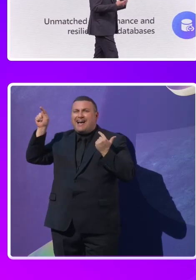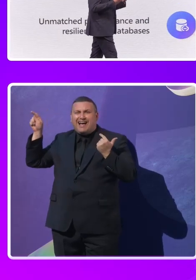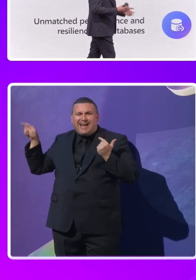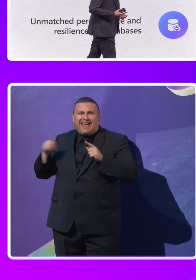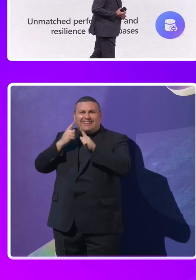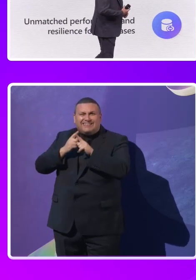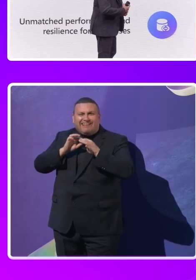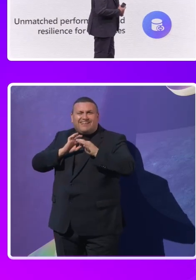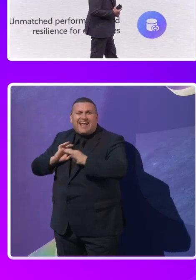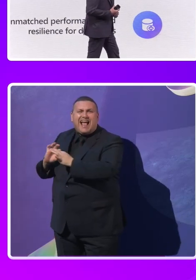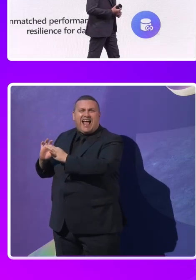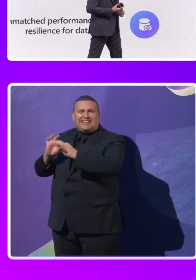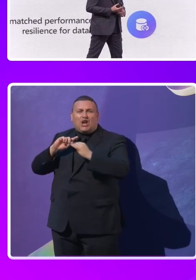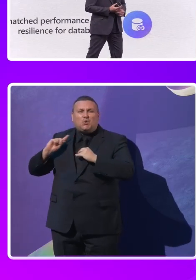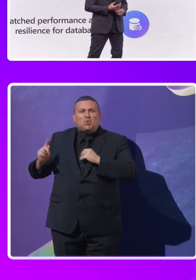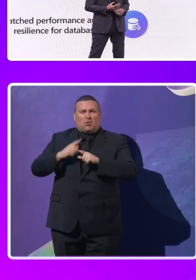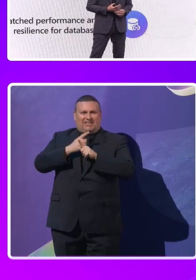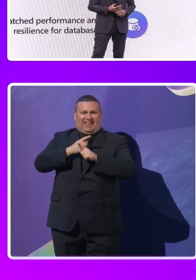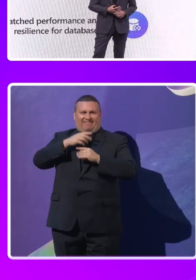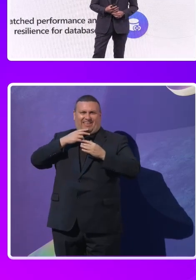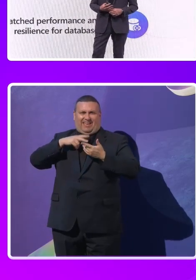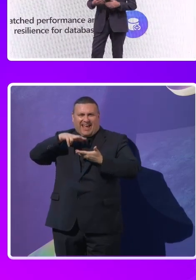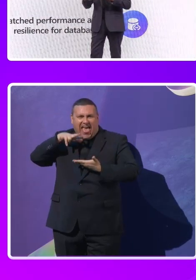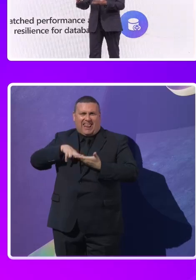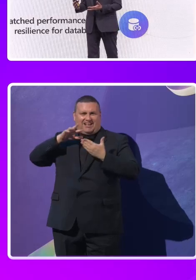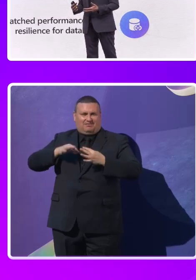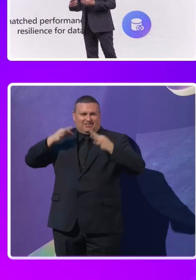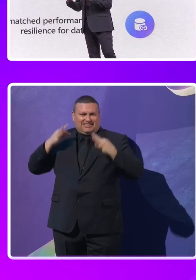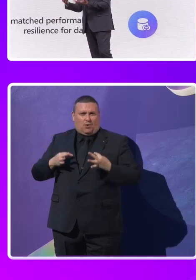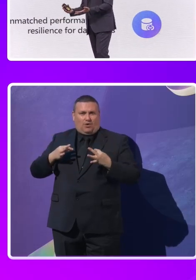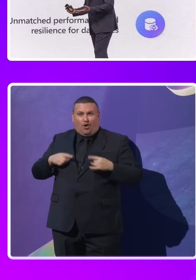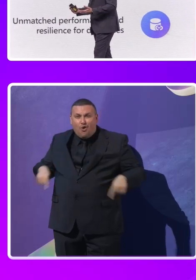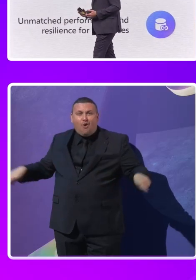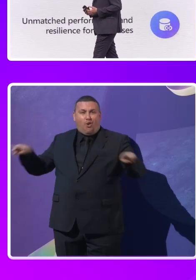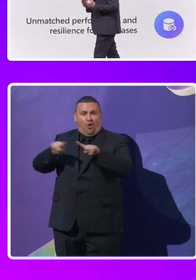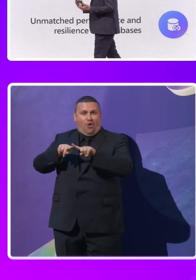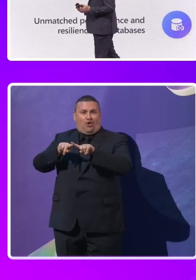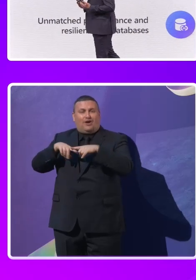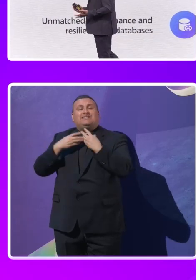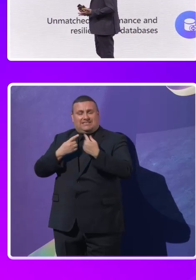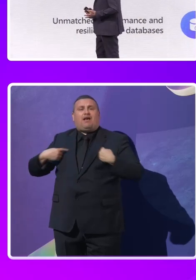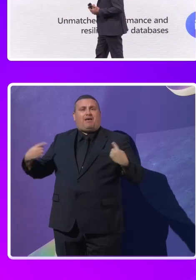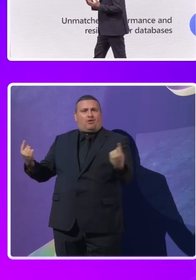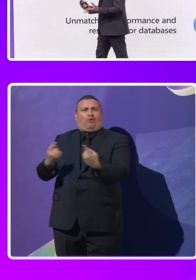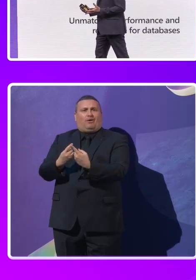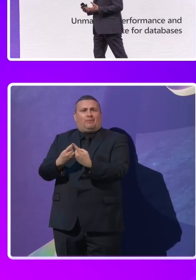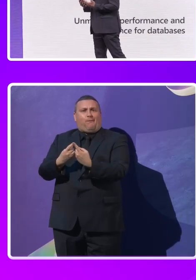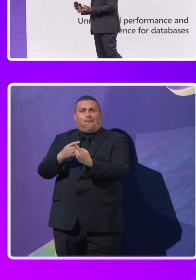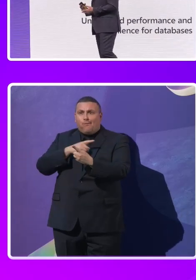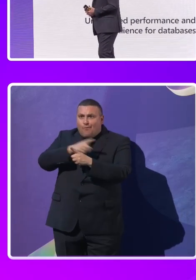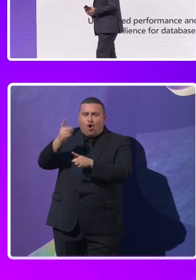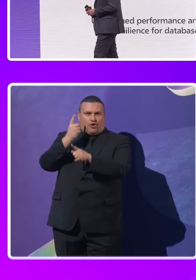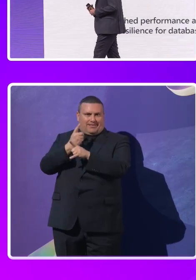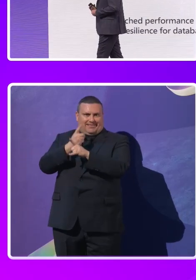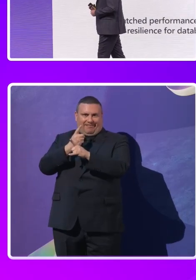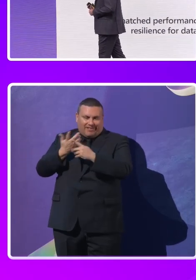propri prodotti i propri servizi Così come abbiamo visto loro stesse devono usare e implementare questa tecnologia